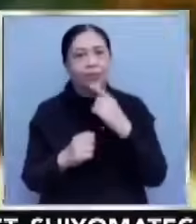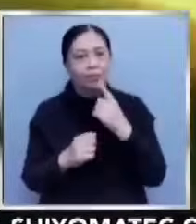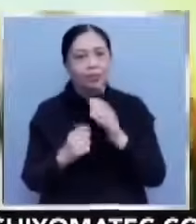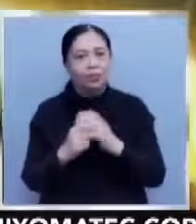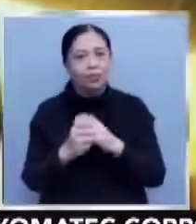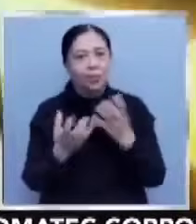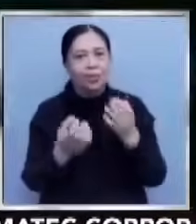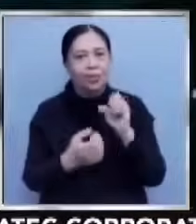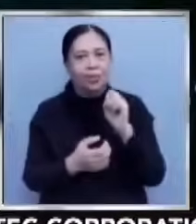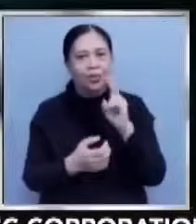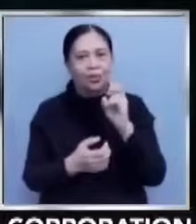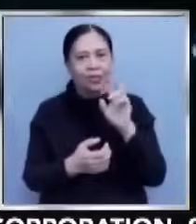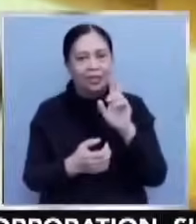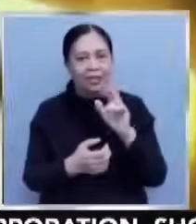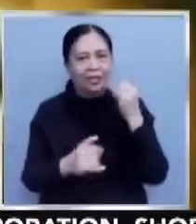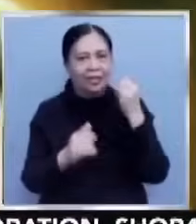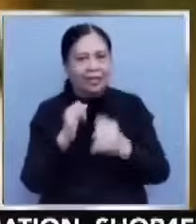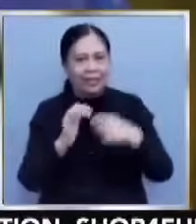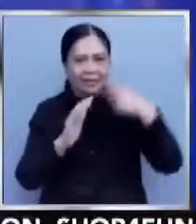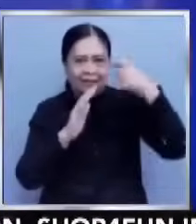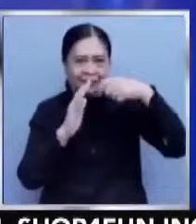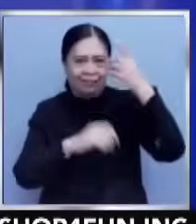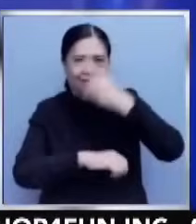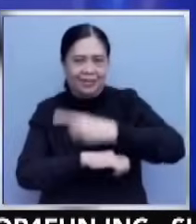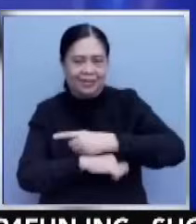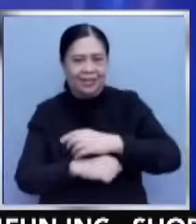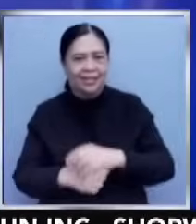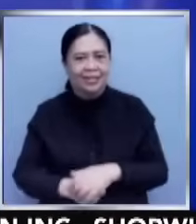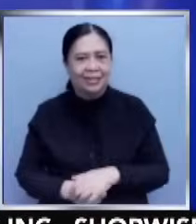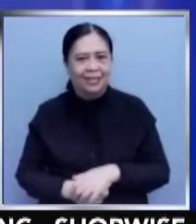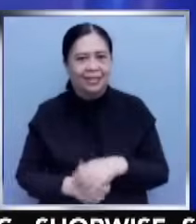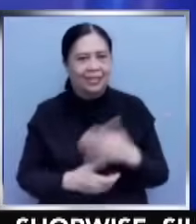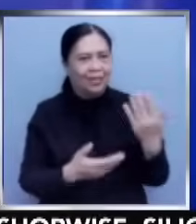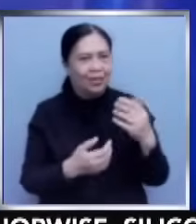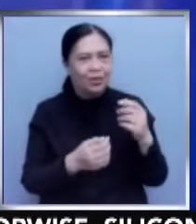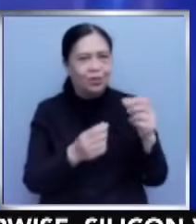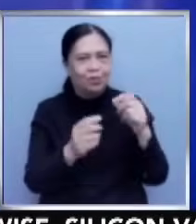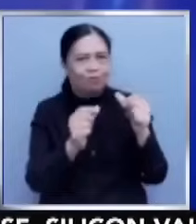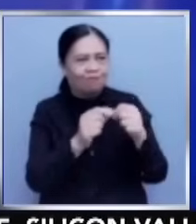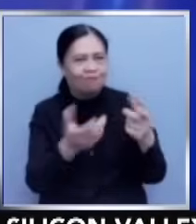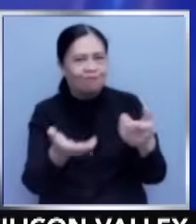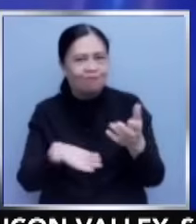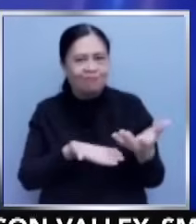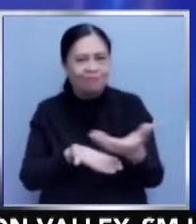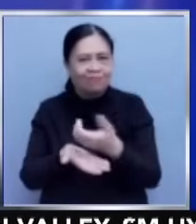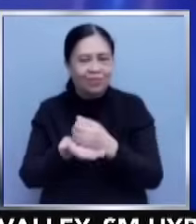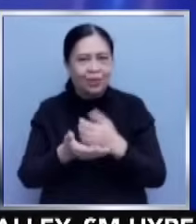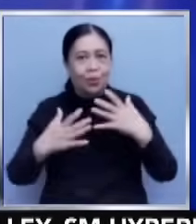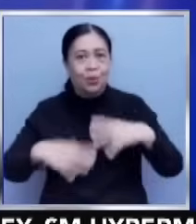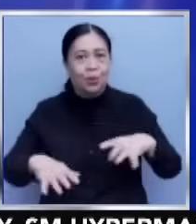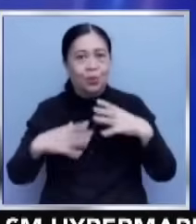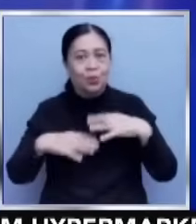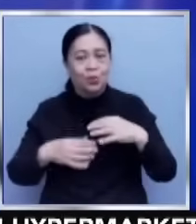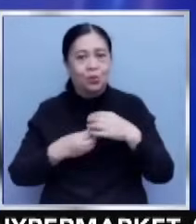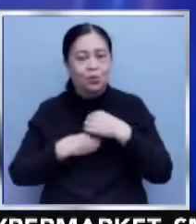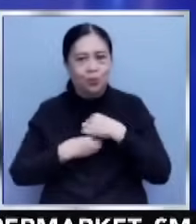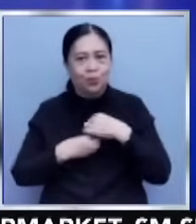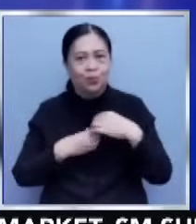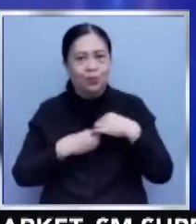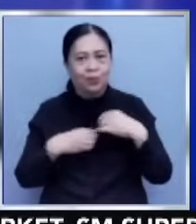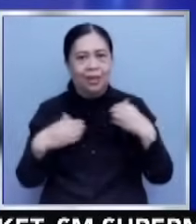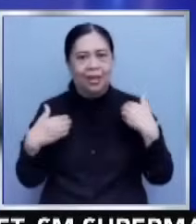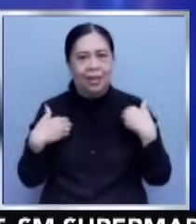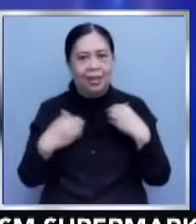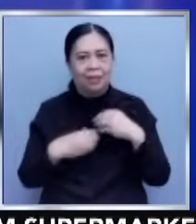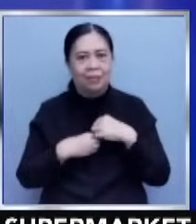sa last taping day nila sa serye. Yung mga emblems po namin na nakalagay ko sa costumes namin. So, meron po ako yung name